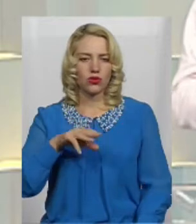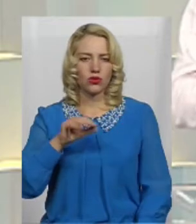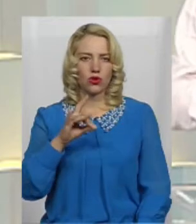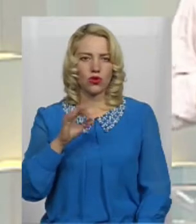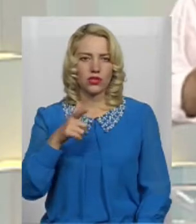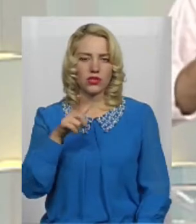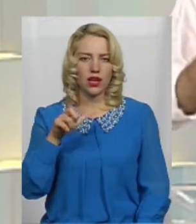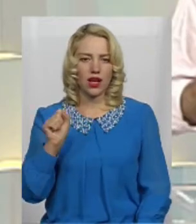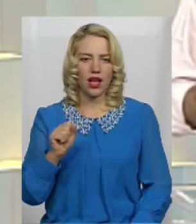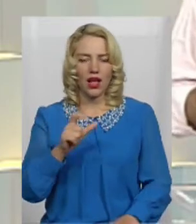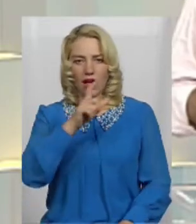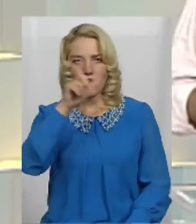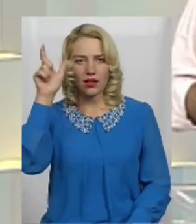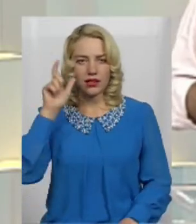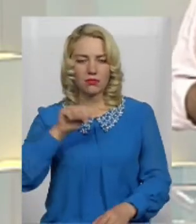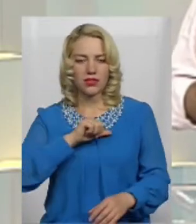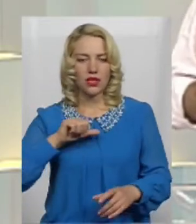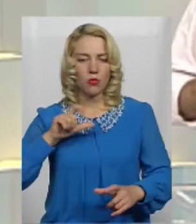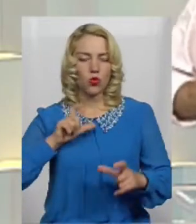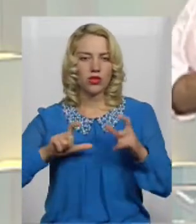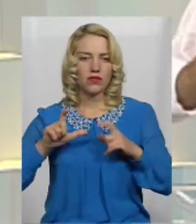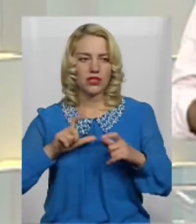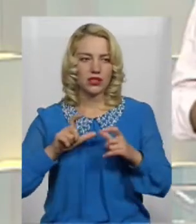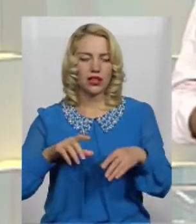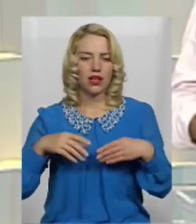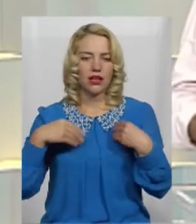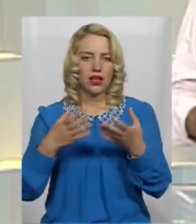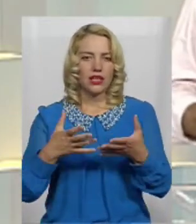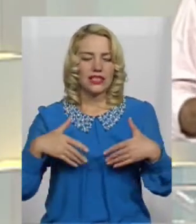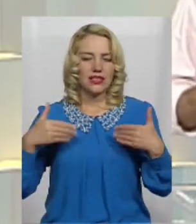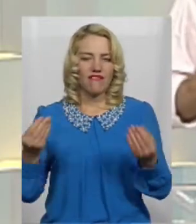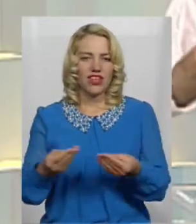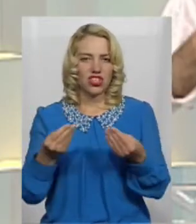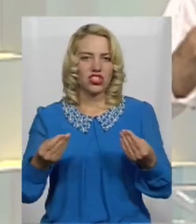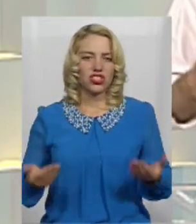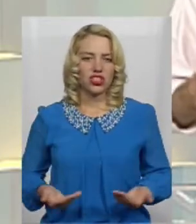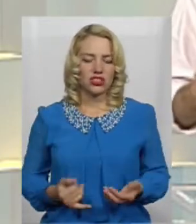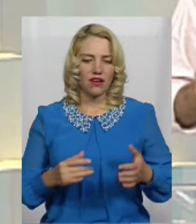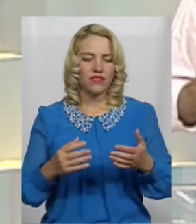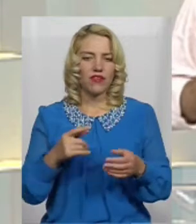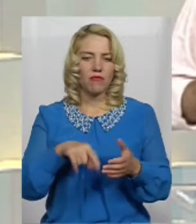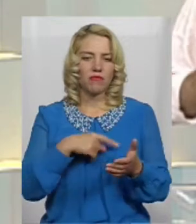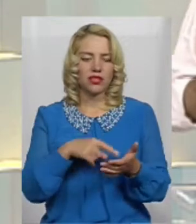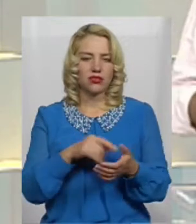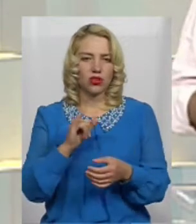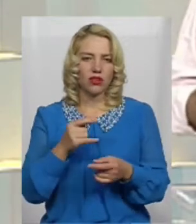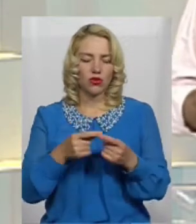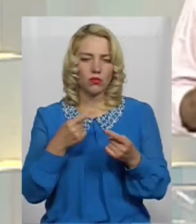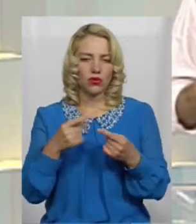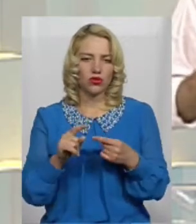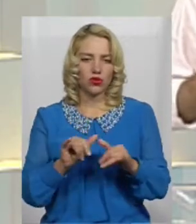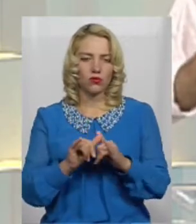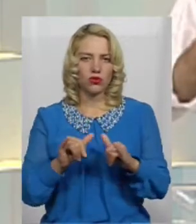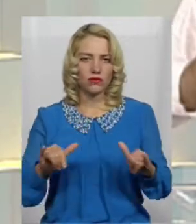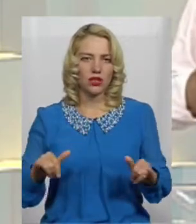академія. Власне, сам університет вдихає таке свіже життя в місто, і воно зовсім інакше